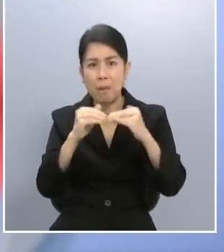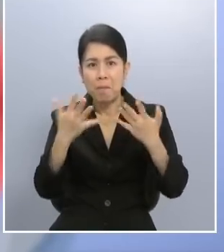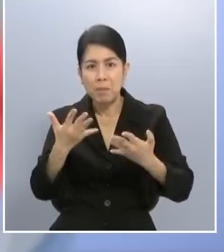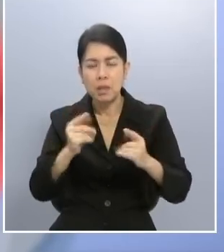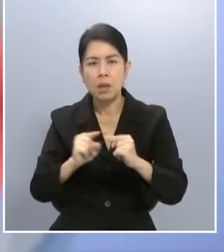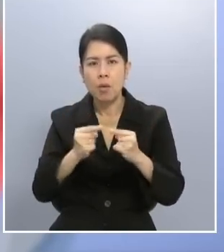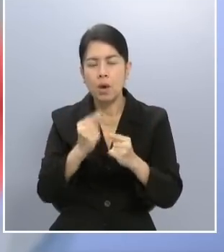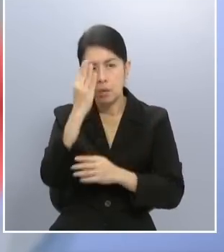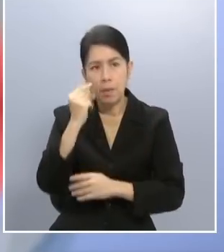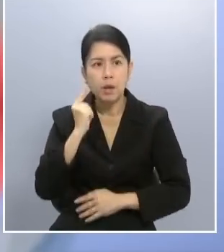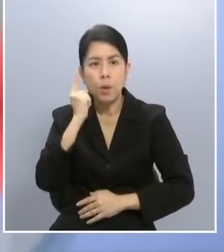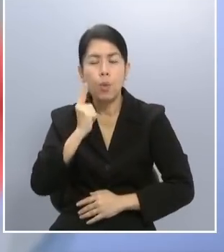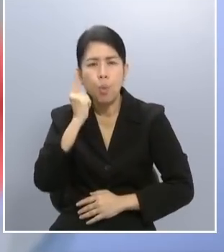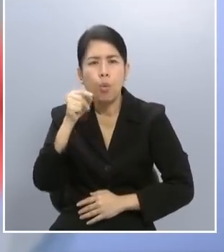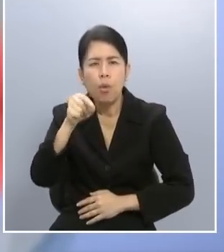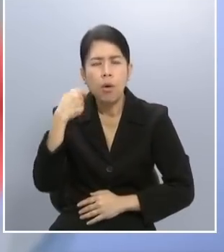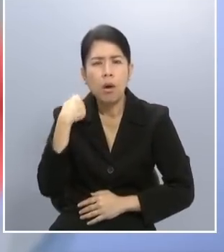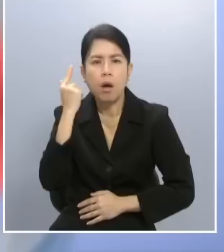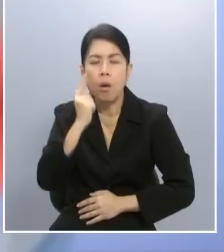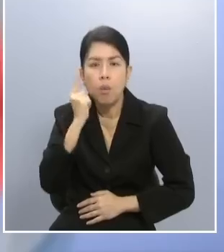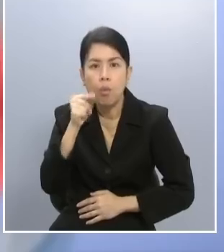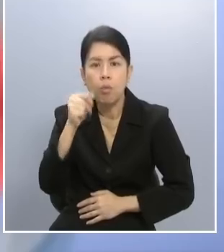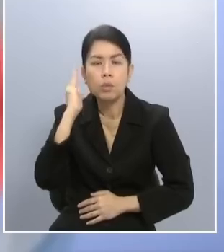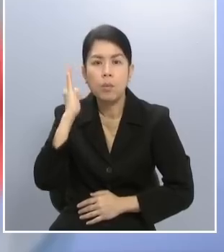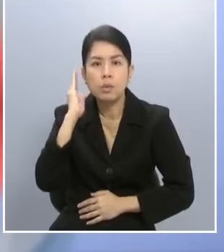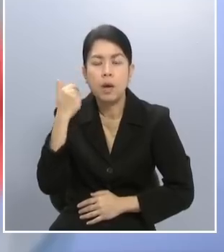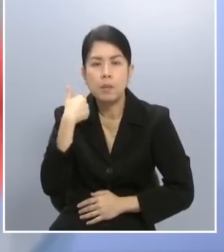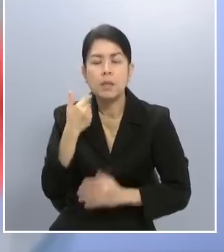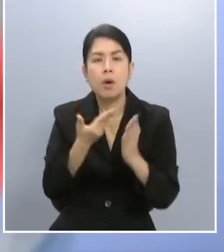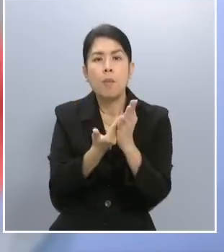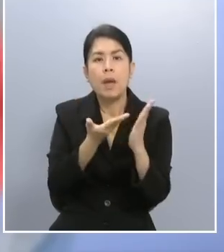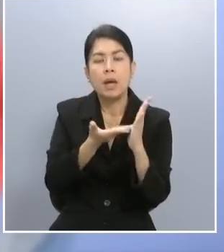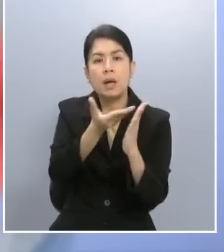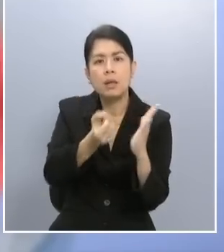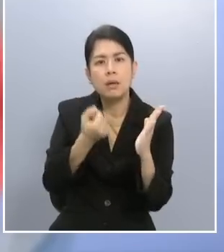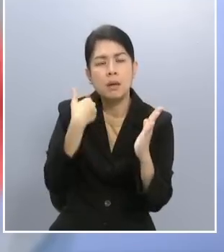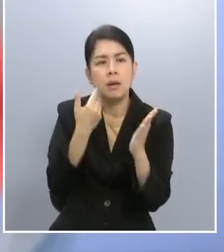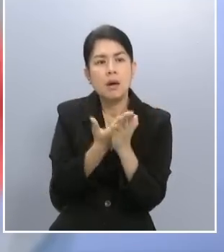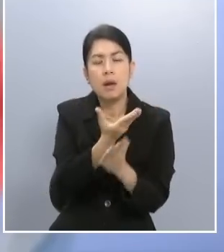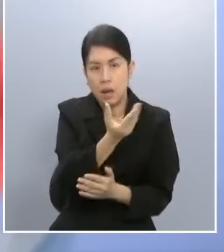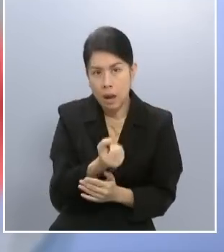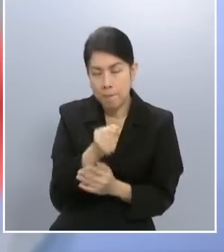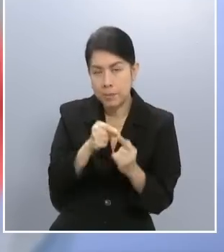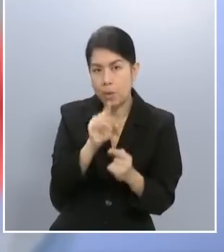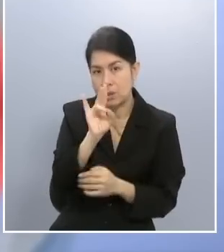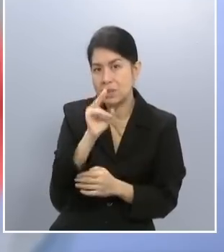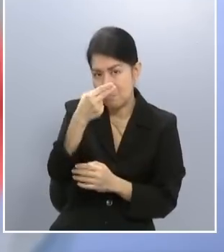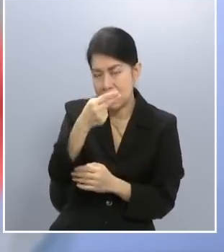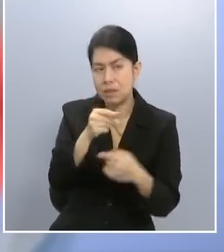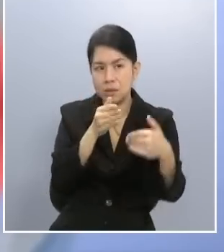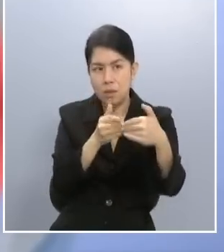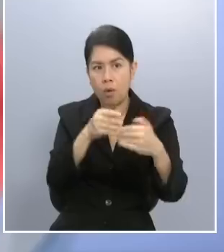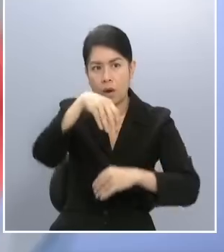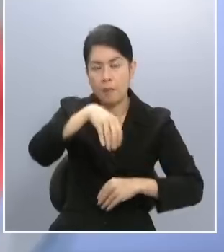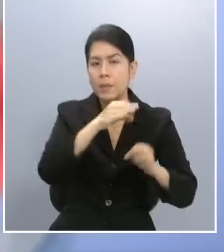ที่เป็นเงินส่วนต่างจากธนาคารคืนมาด้วย 70,000กว่าบาทถ้าหนูไม่ได้รับความเป็นธรรมตั้งแต่ตอนนั้นลุงก็น่าจะมีการ